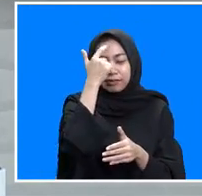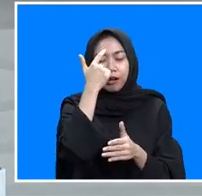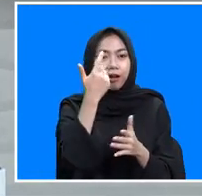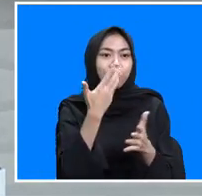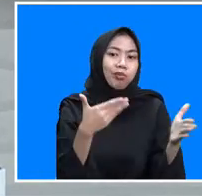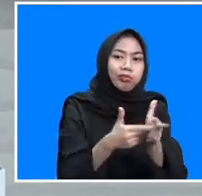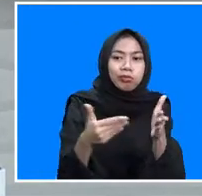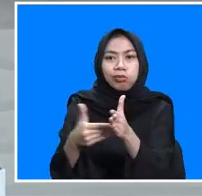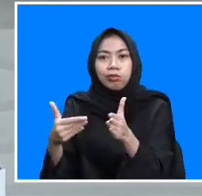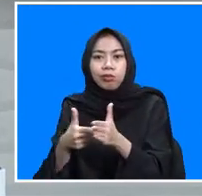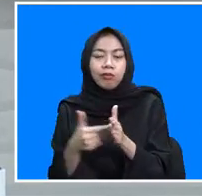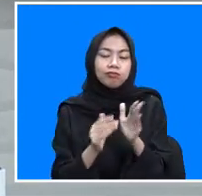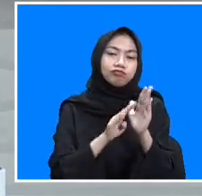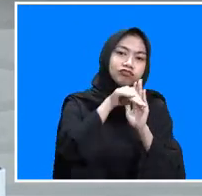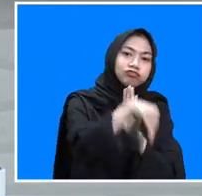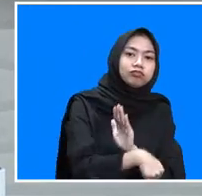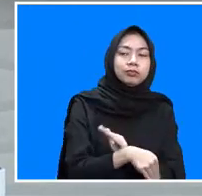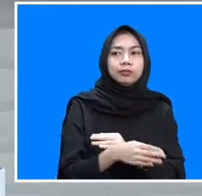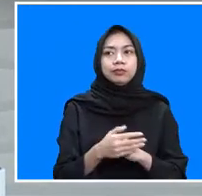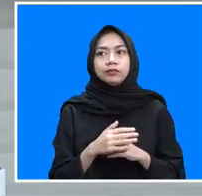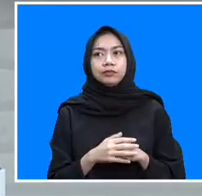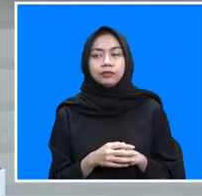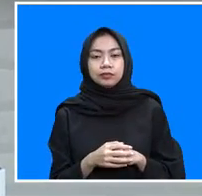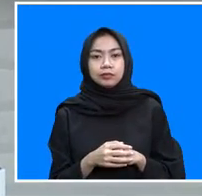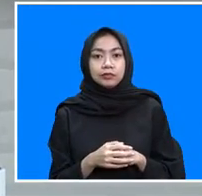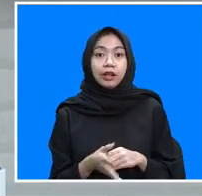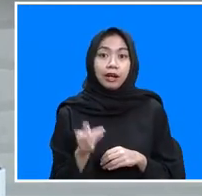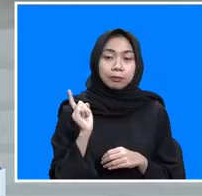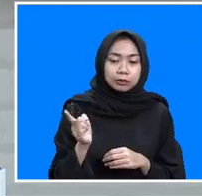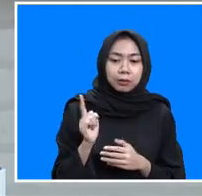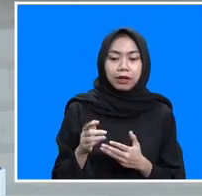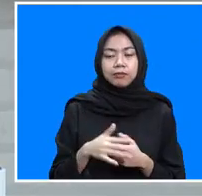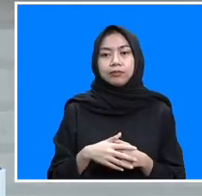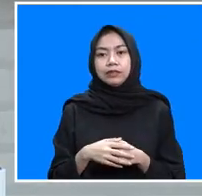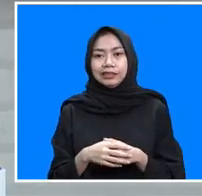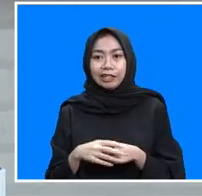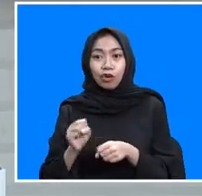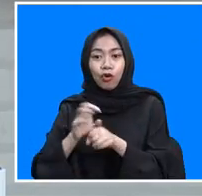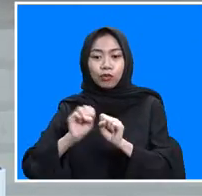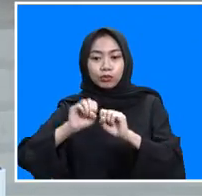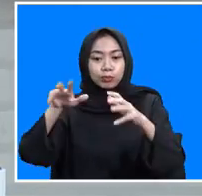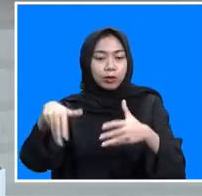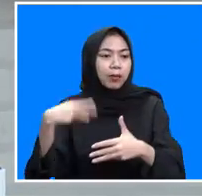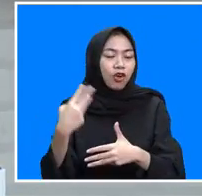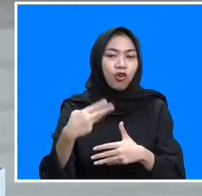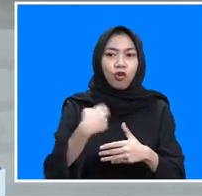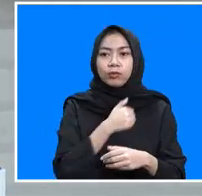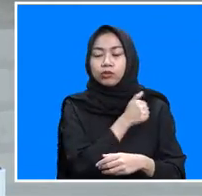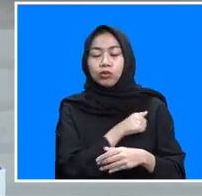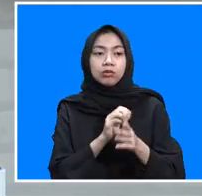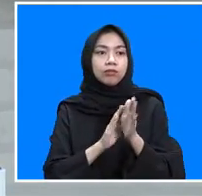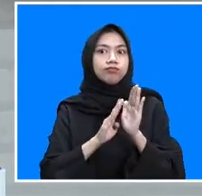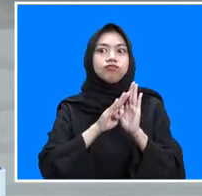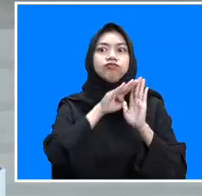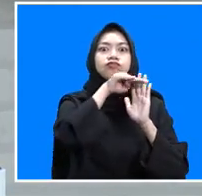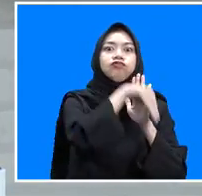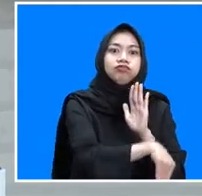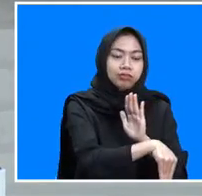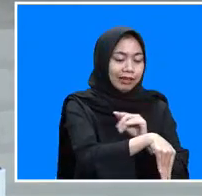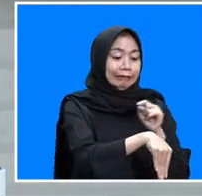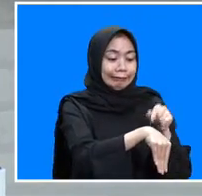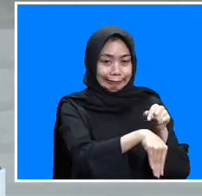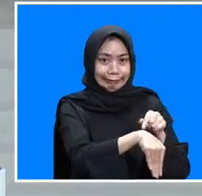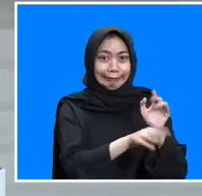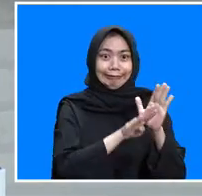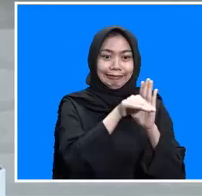menimpa kita semua. Dampak dari sosial ekonomi dari pandemik ini betul-betul telah memperparah tentunya krisis